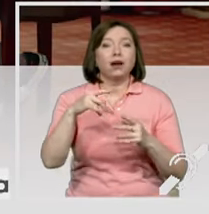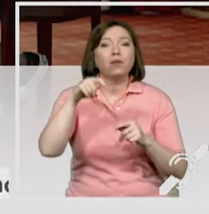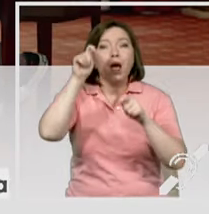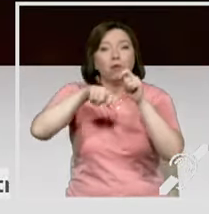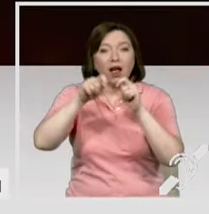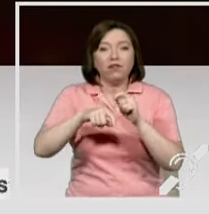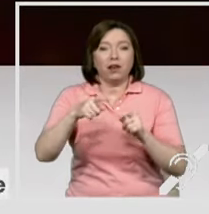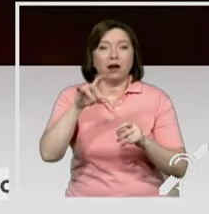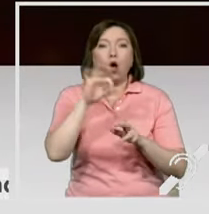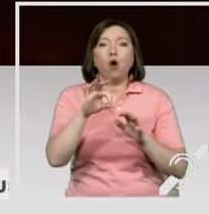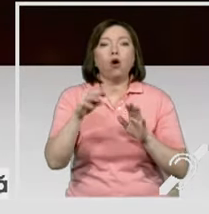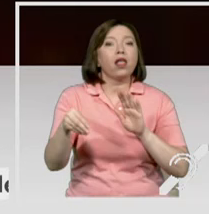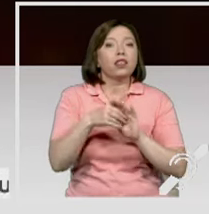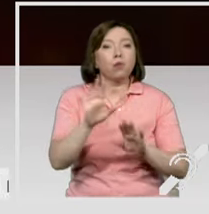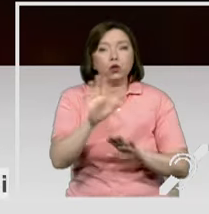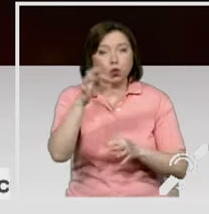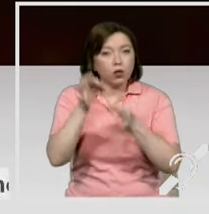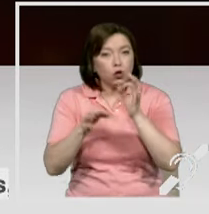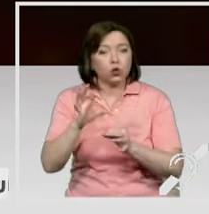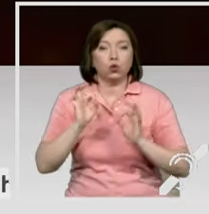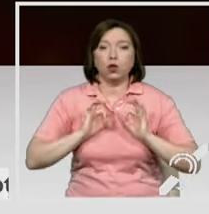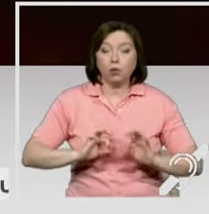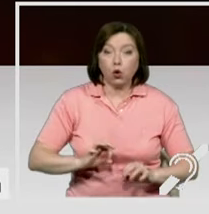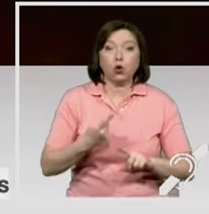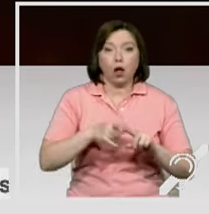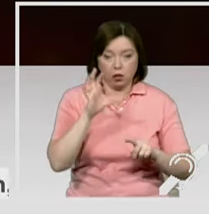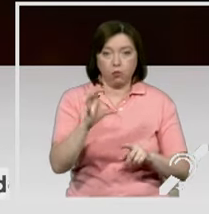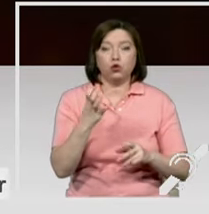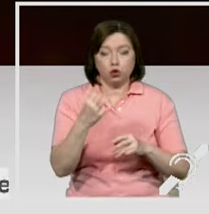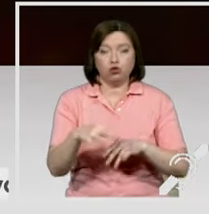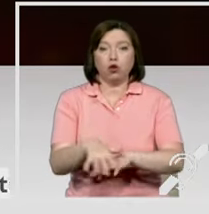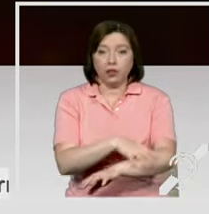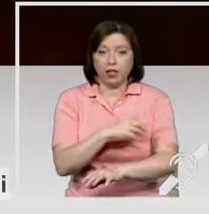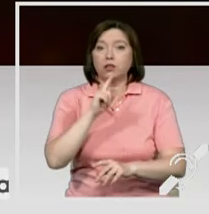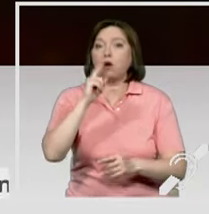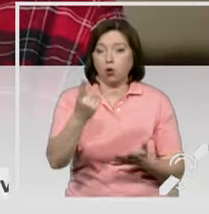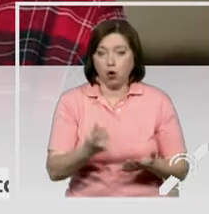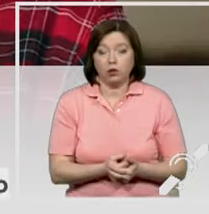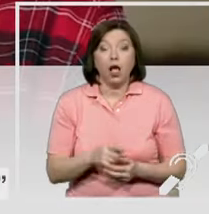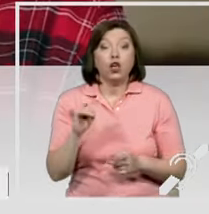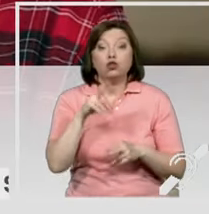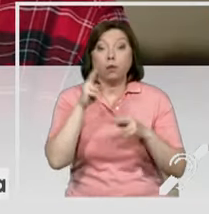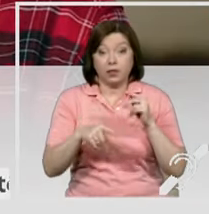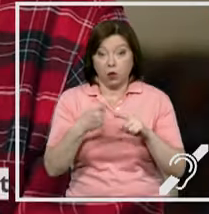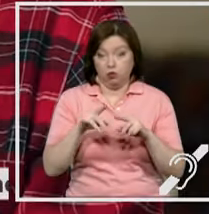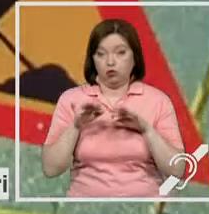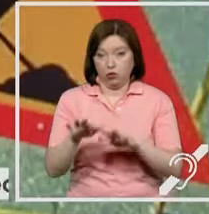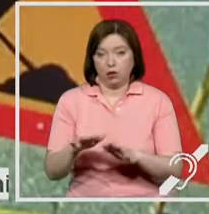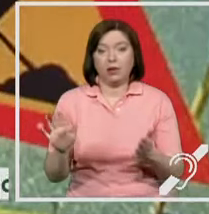и прокуроров. Это еще будет длиться, наверное, где-то год, чтобы закончить этот процесс.